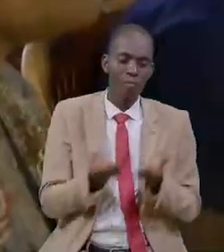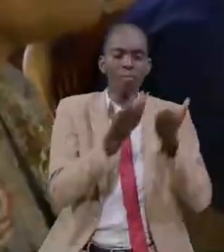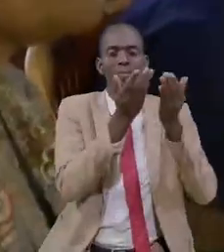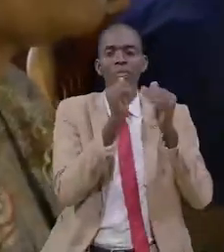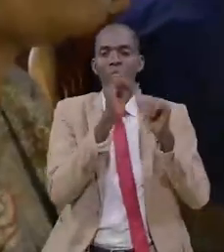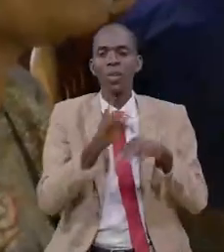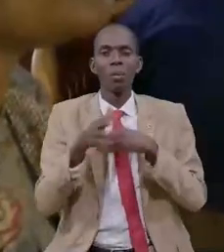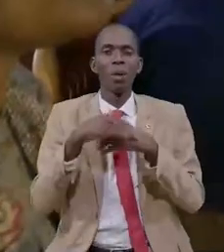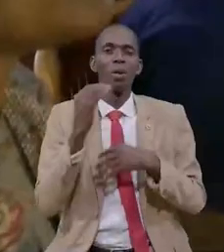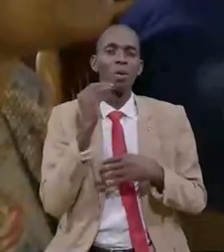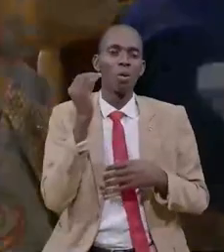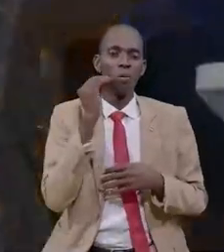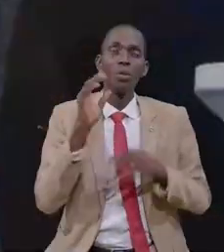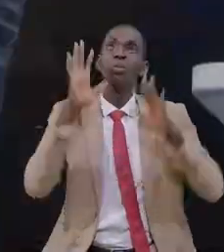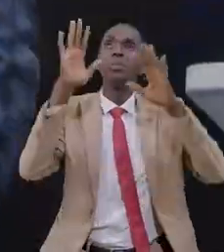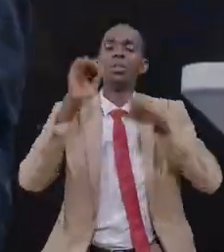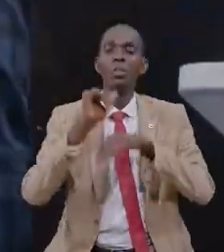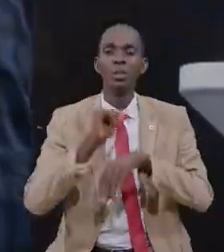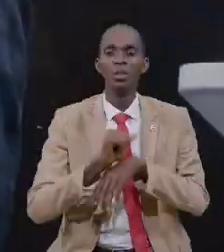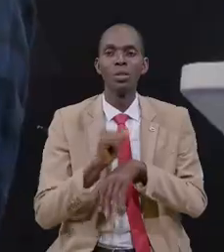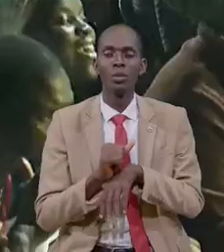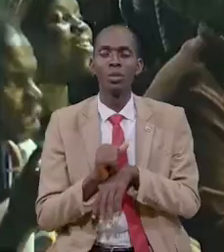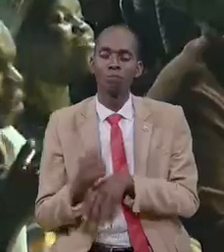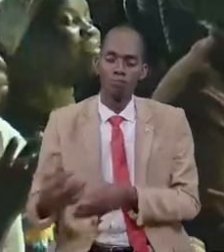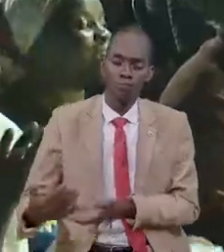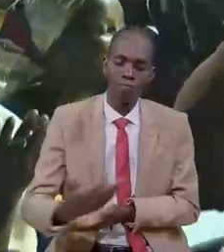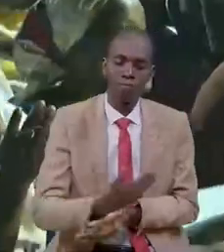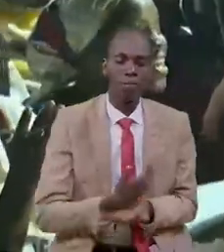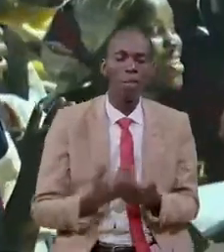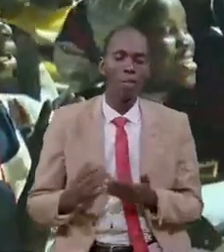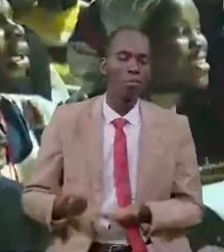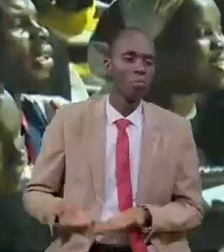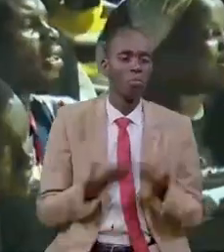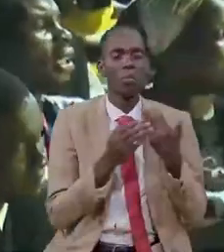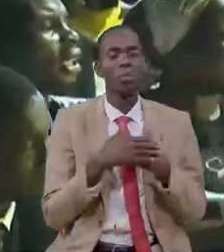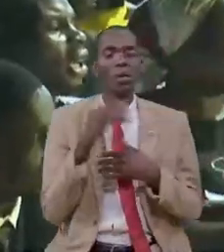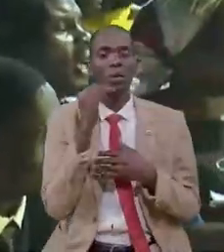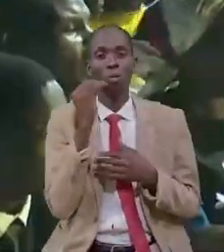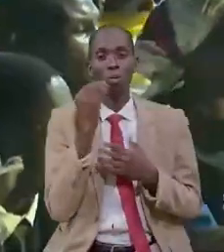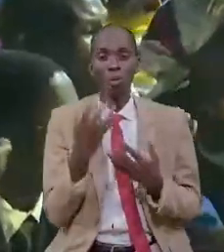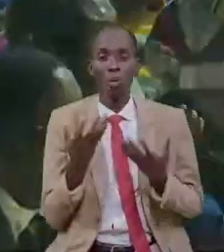rentrez. Miracle, prenez, partez. Guérison,